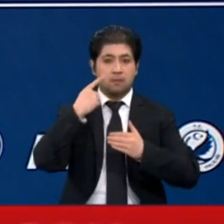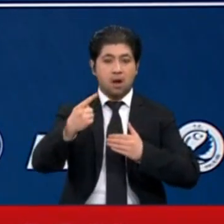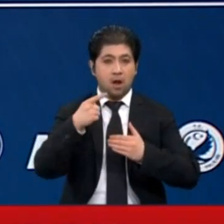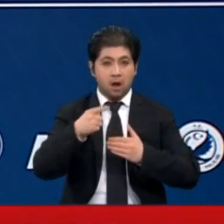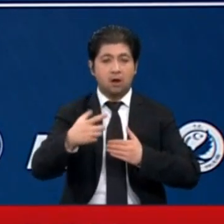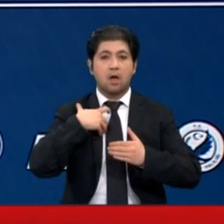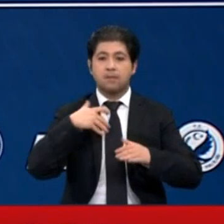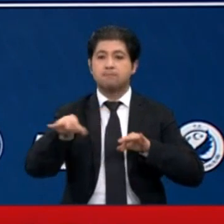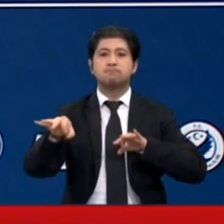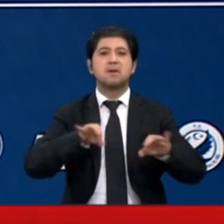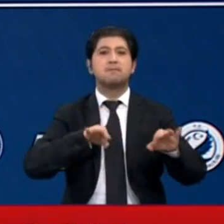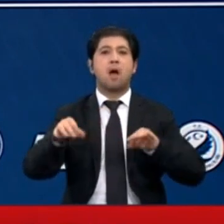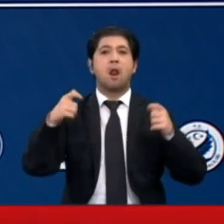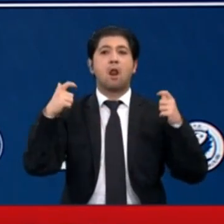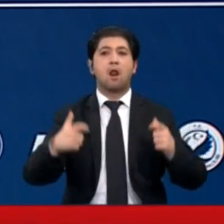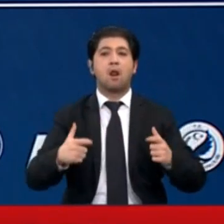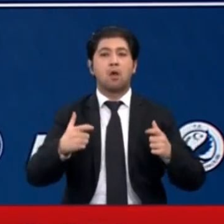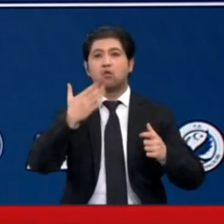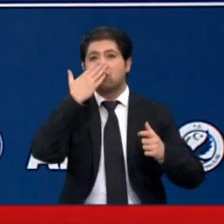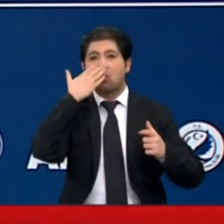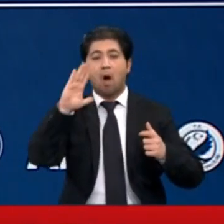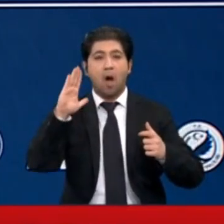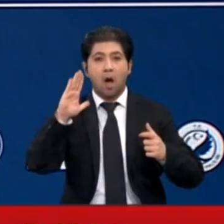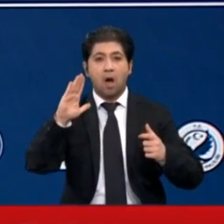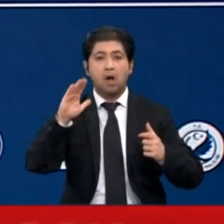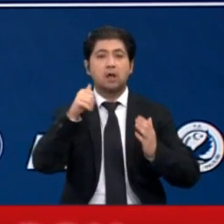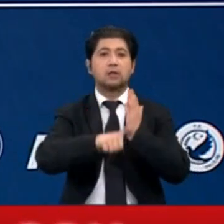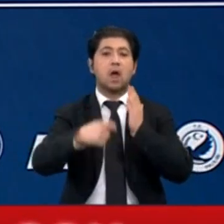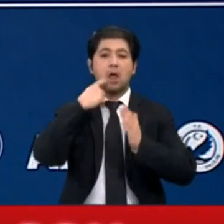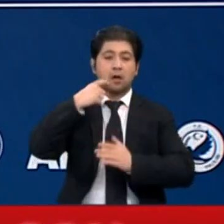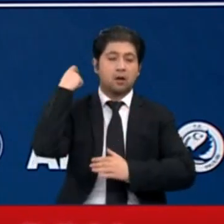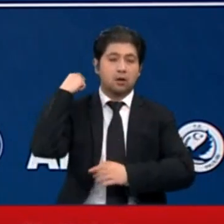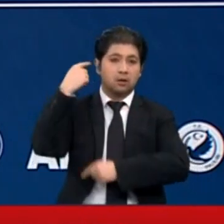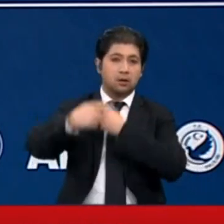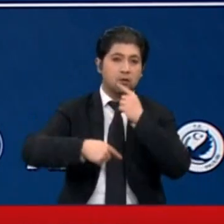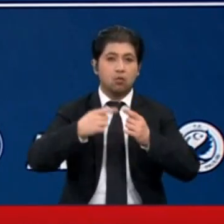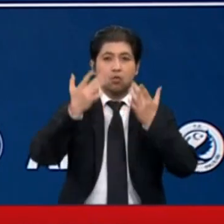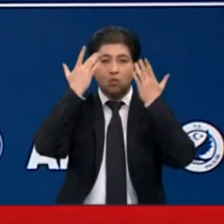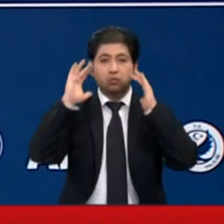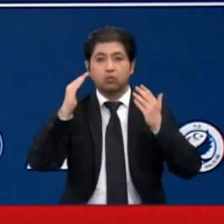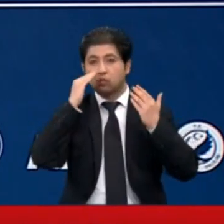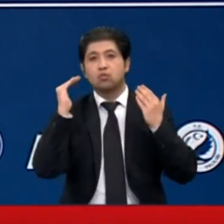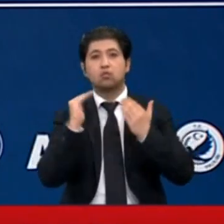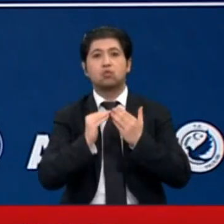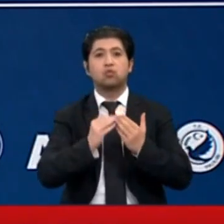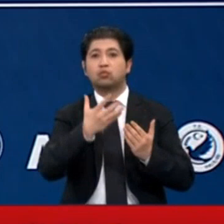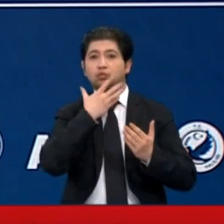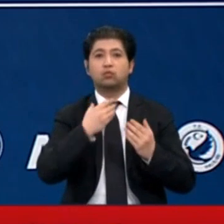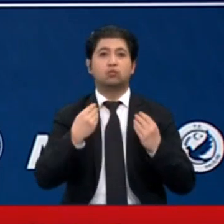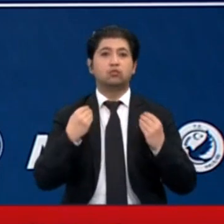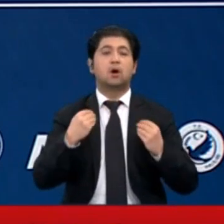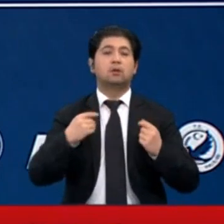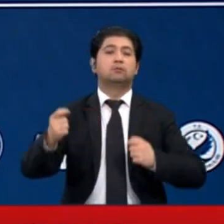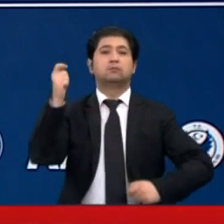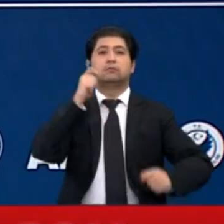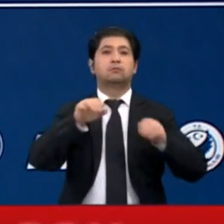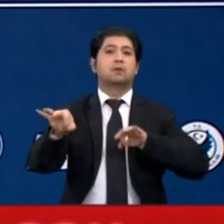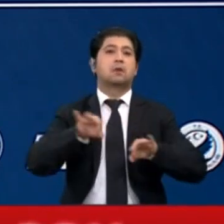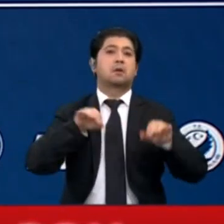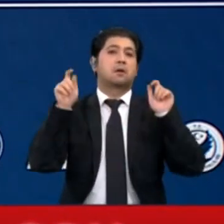kendi mimarisine, tabii tarihi ve kültürel dokusuna uygun şekilde